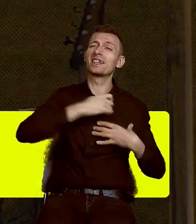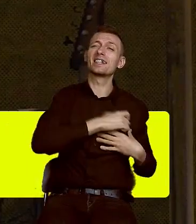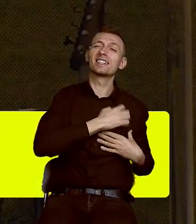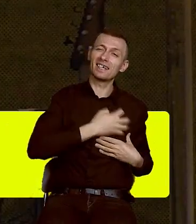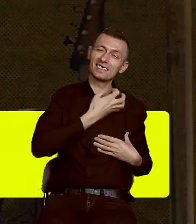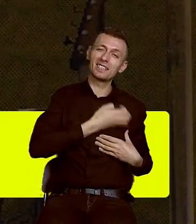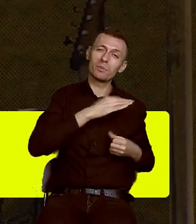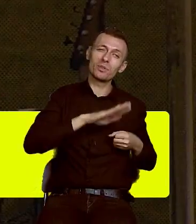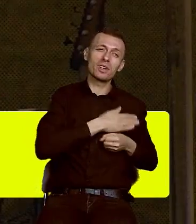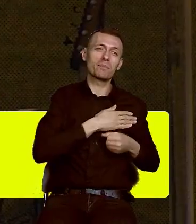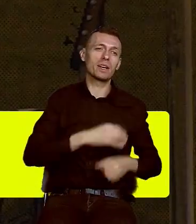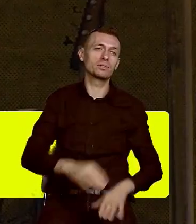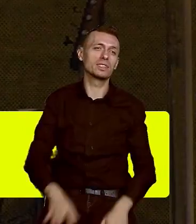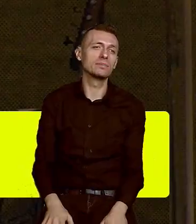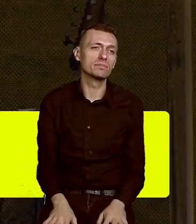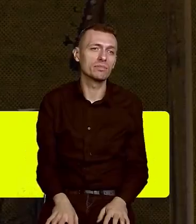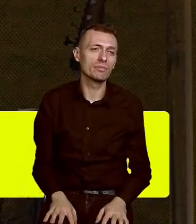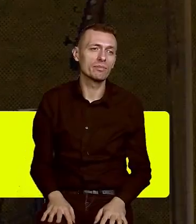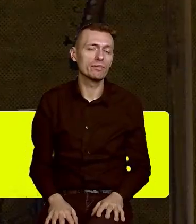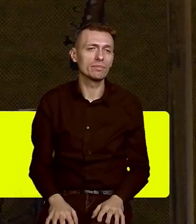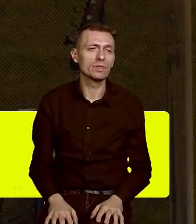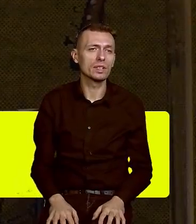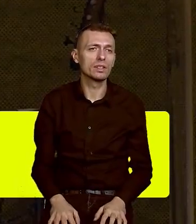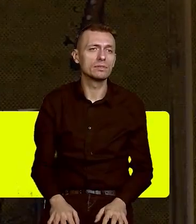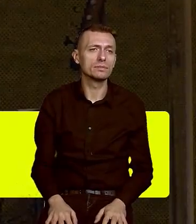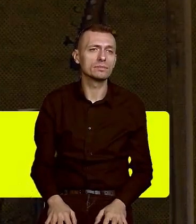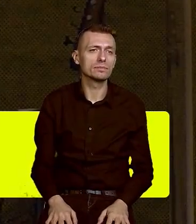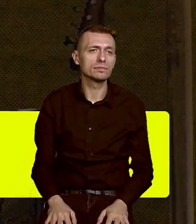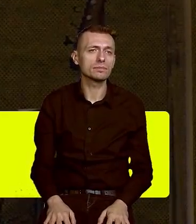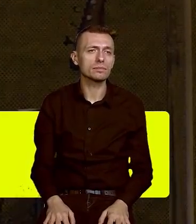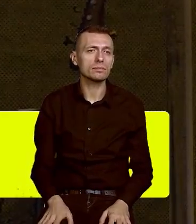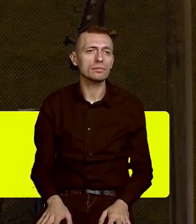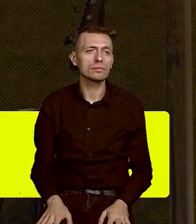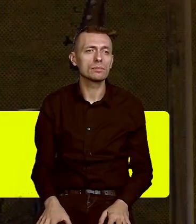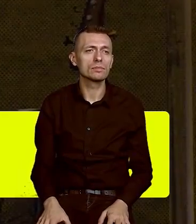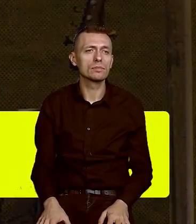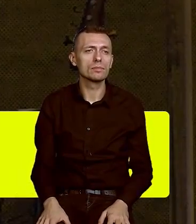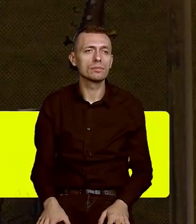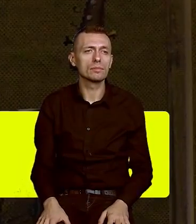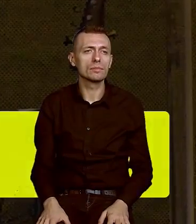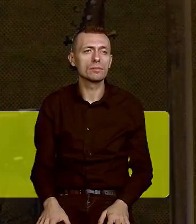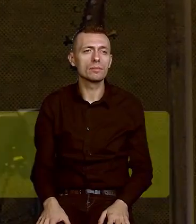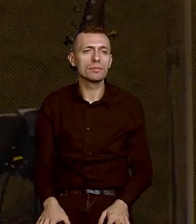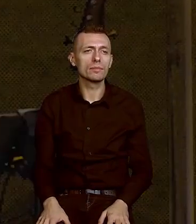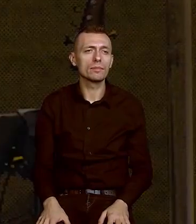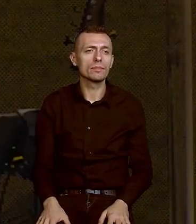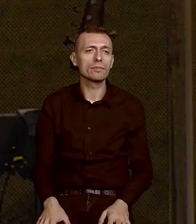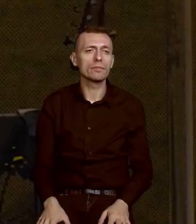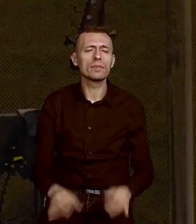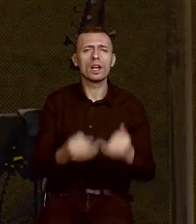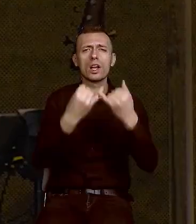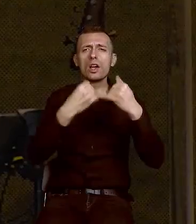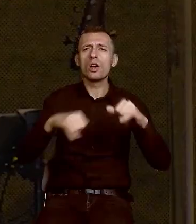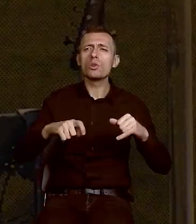Nie uprawiaj pieszczoty z grzechem. Dotyczy to w równy sposób pokusy seksualnej, jak